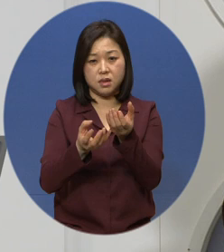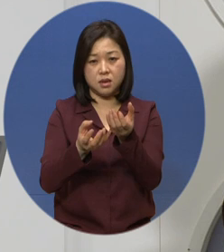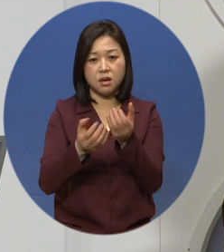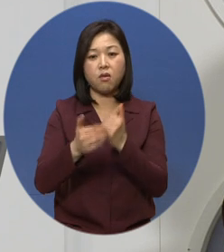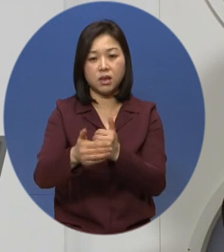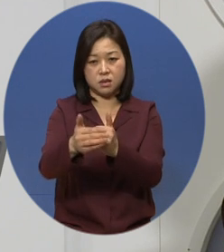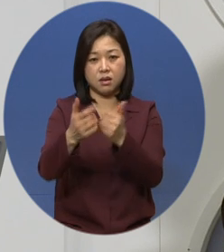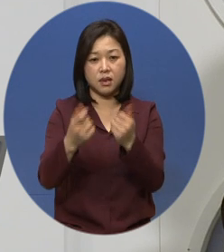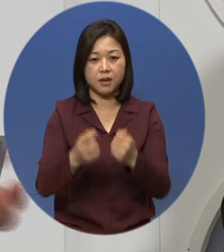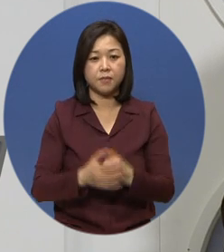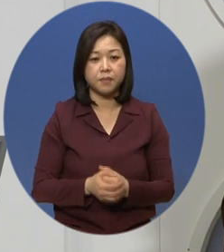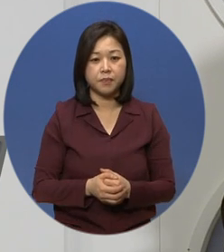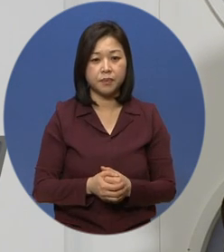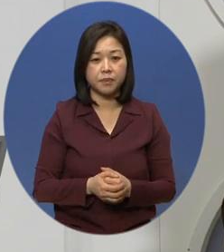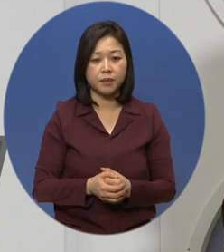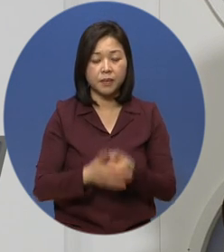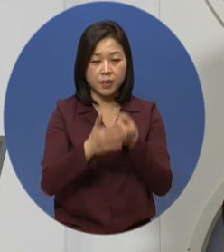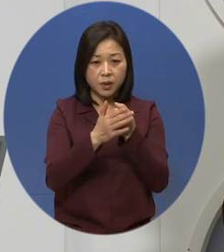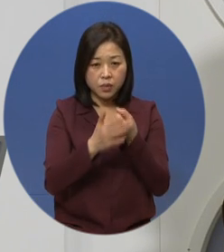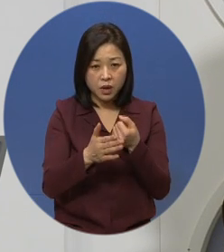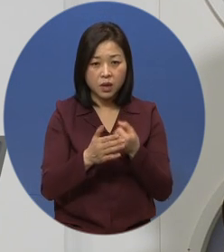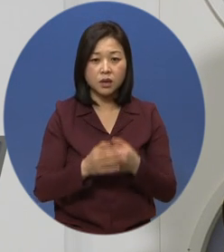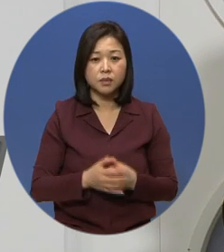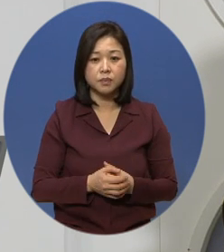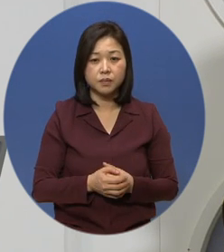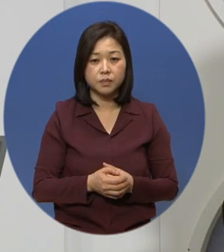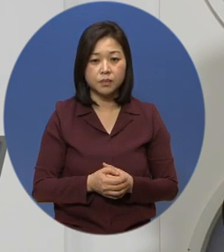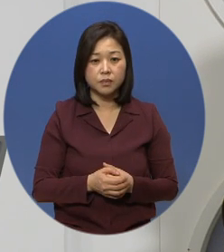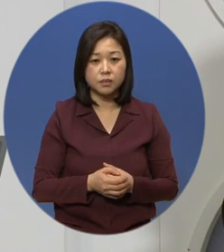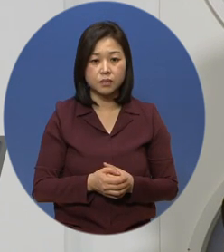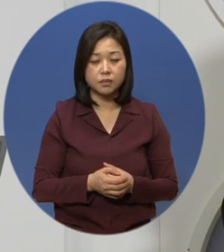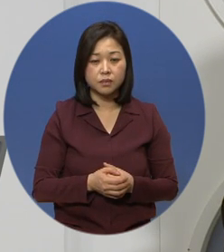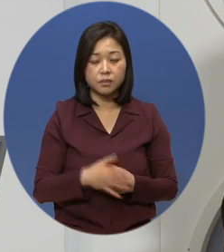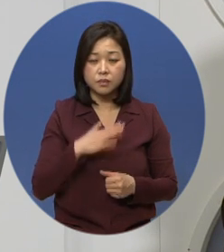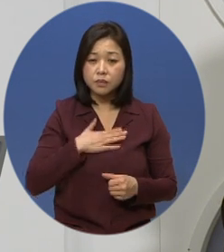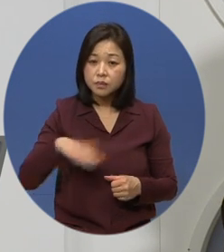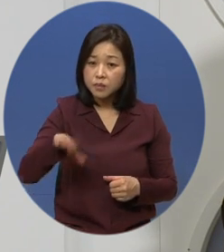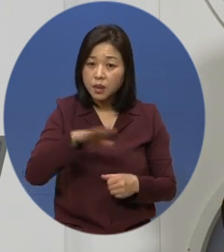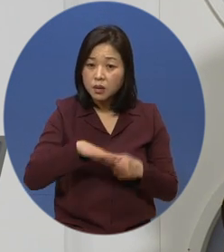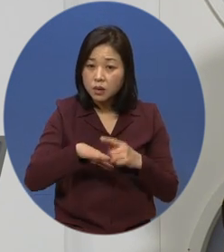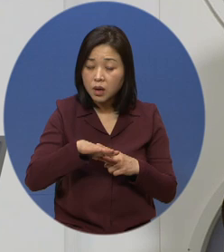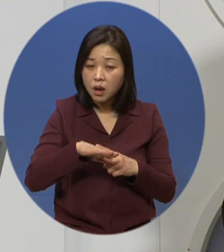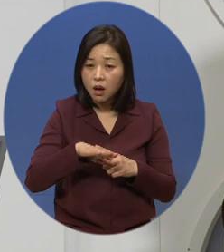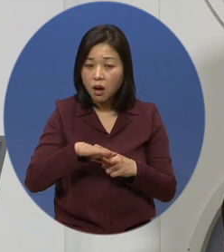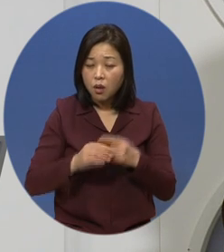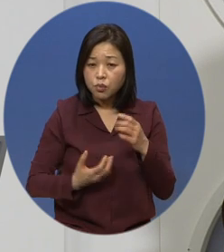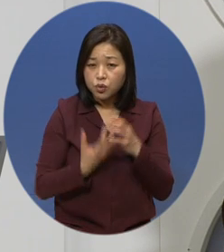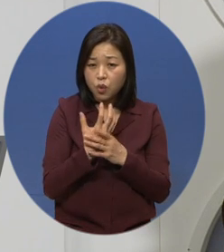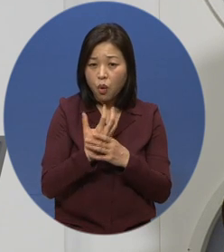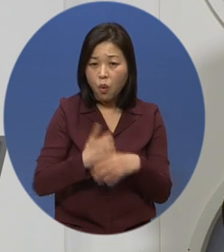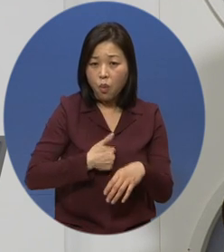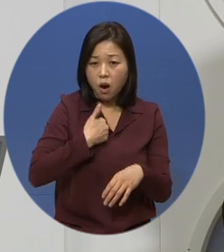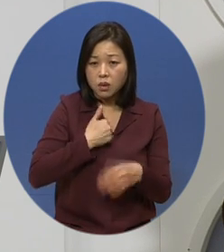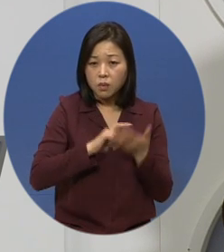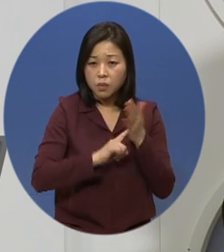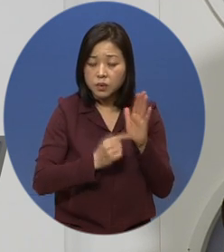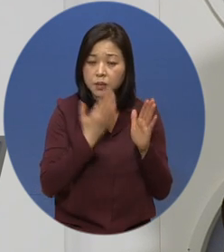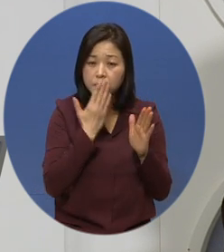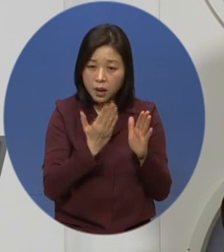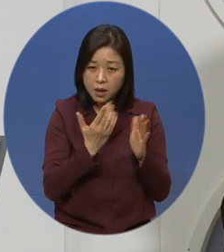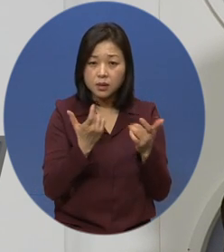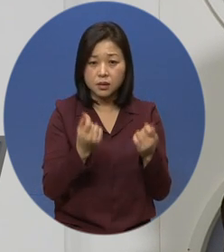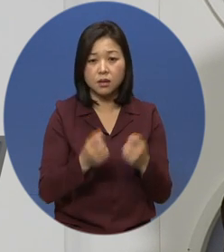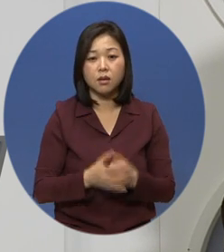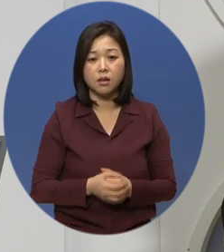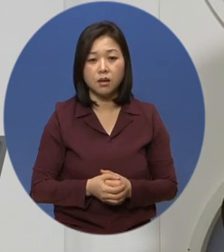길이에요 그 거다 보니까 어 이게 저희들의 분노로 이렇게 표출할 수 있었던